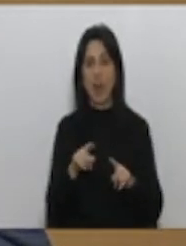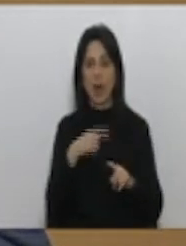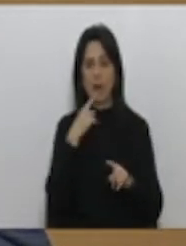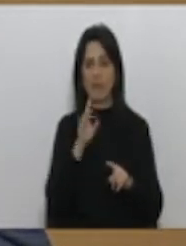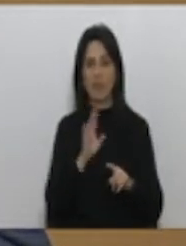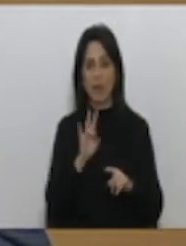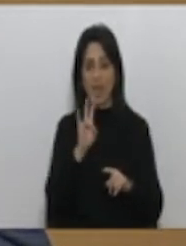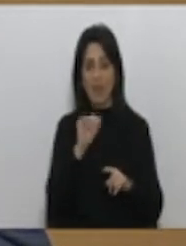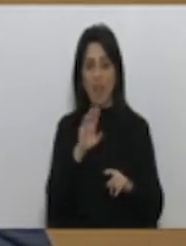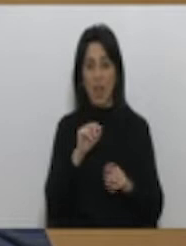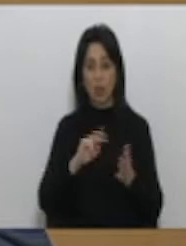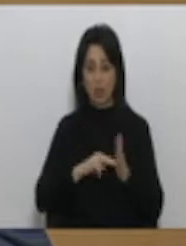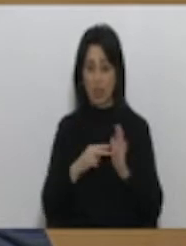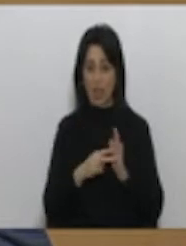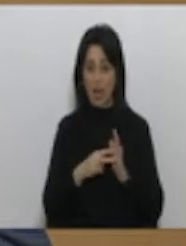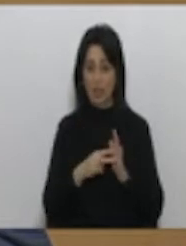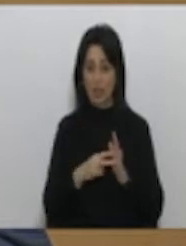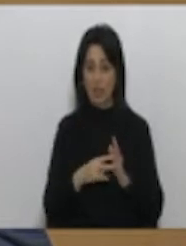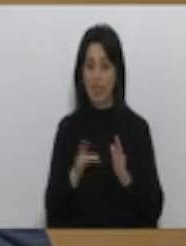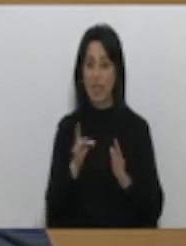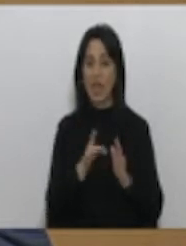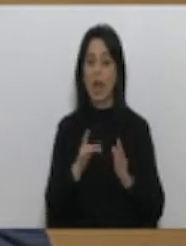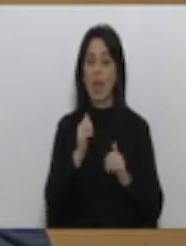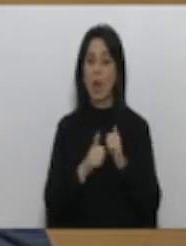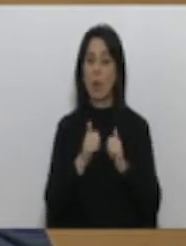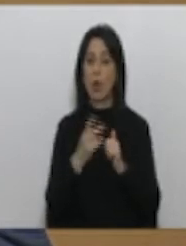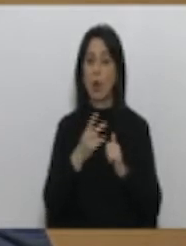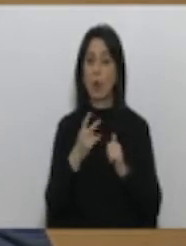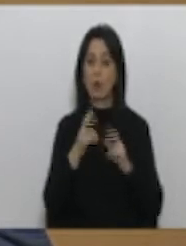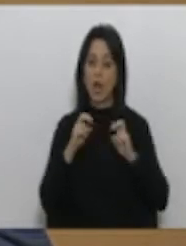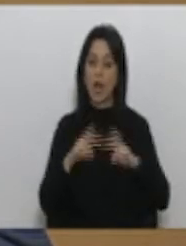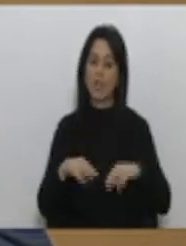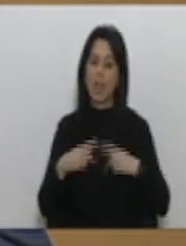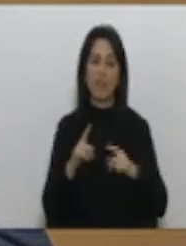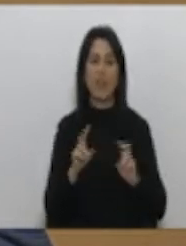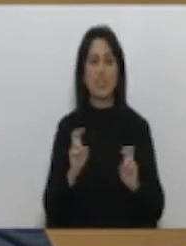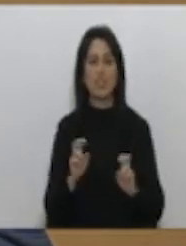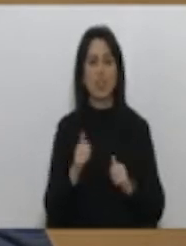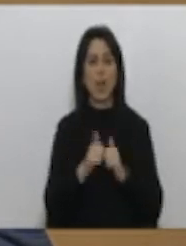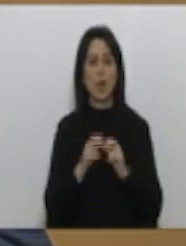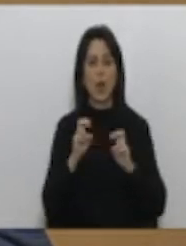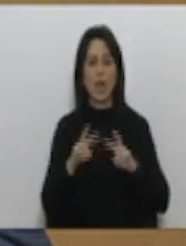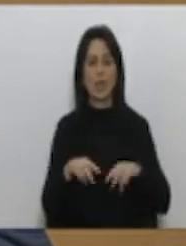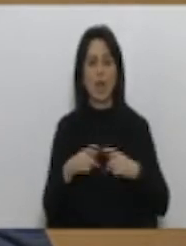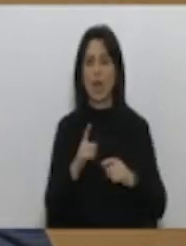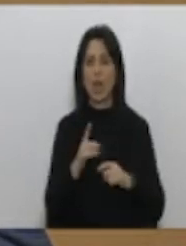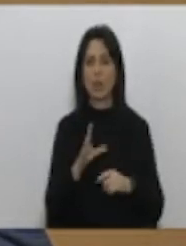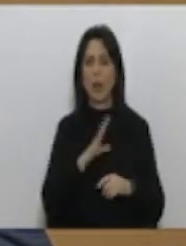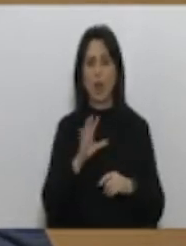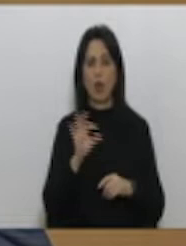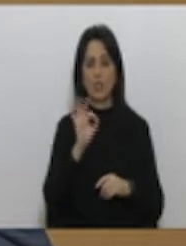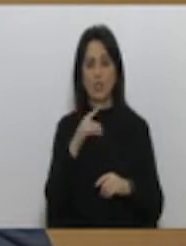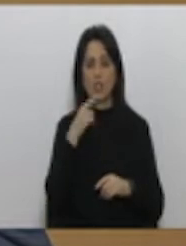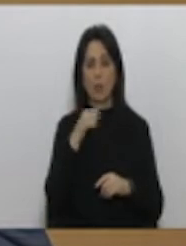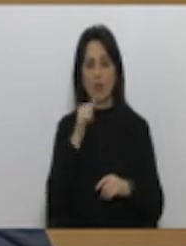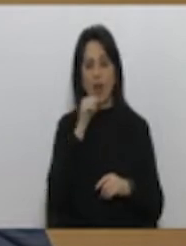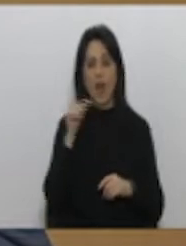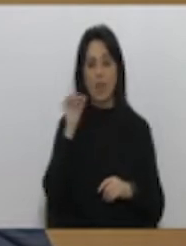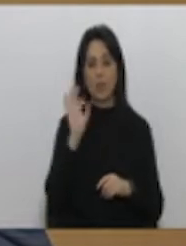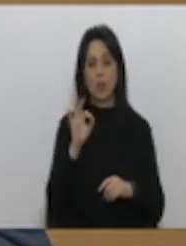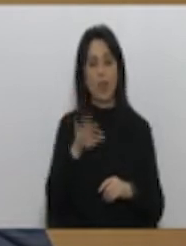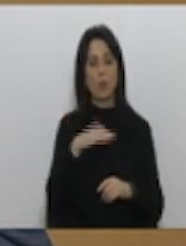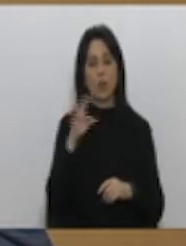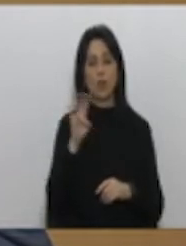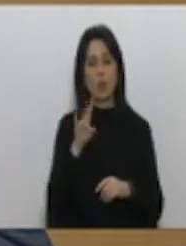ვისაუბრებ. ნატო სტრატეგია რეგულარულად უნდა გადაიხედოს. რას ნიშნავს ეს? რადომ არ იყო ამაზე საუბარი გასული წლის ოქტომბერში